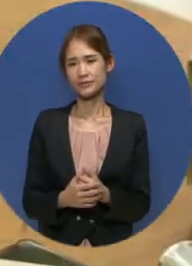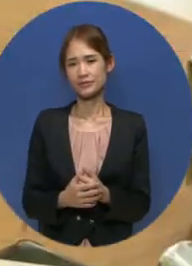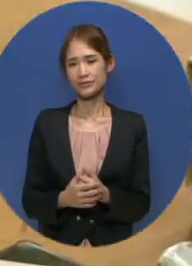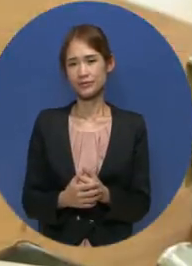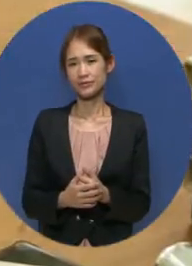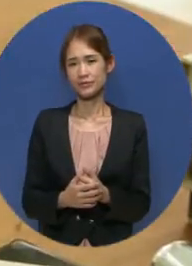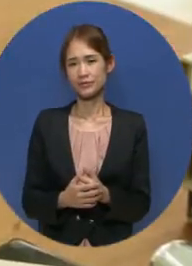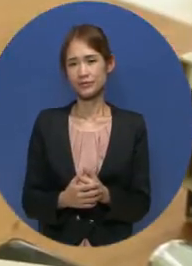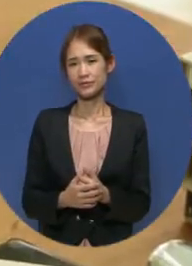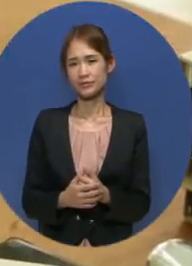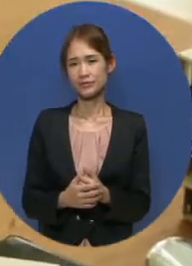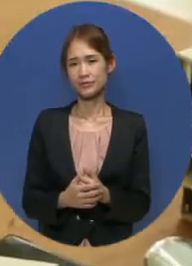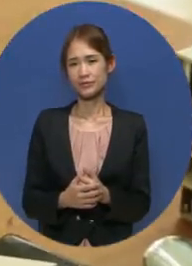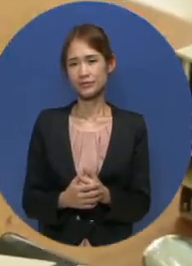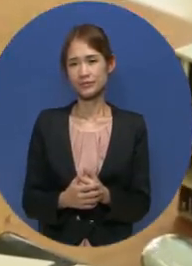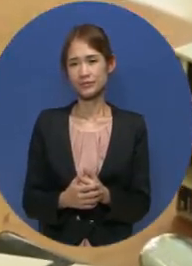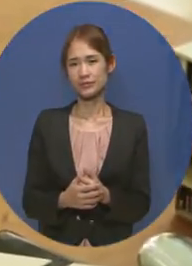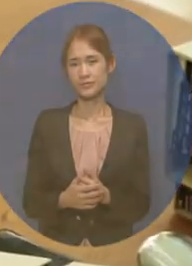아, 여기